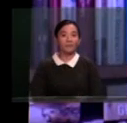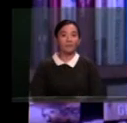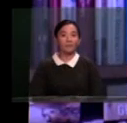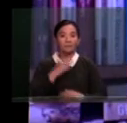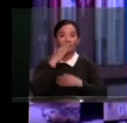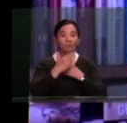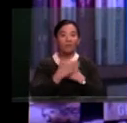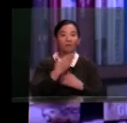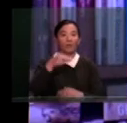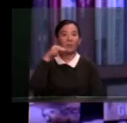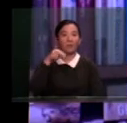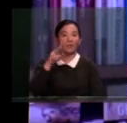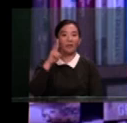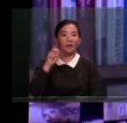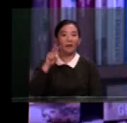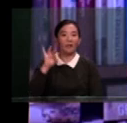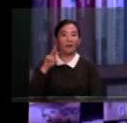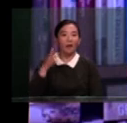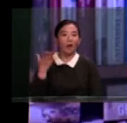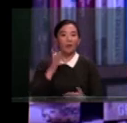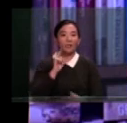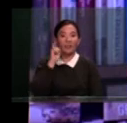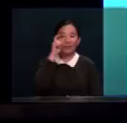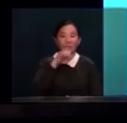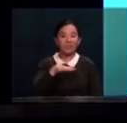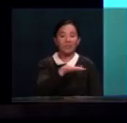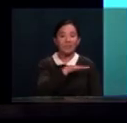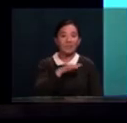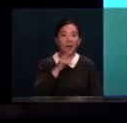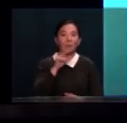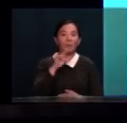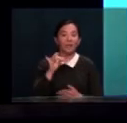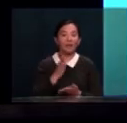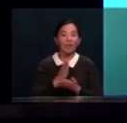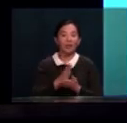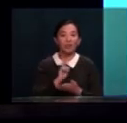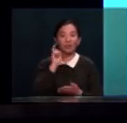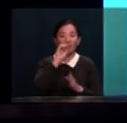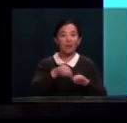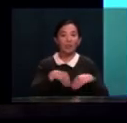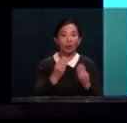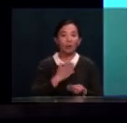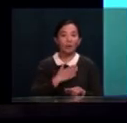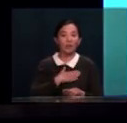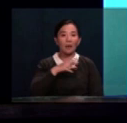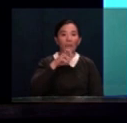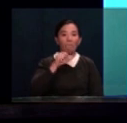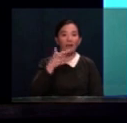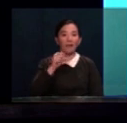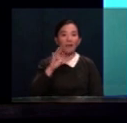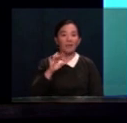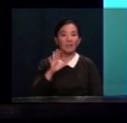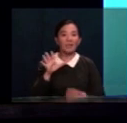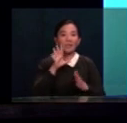Перед вами перманганат калия, который в кислой среде, то есть при наличии кислоты, дает нам марганец со